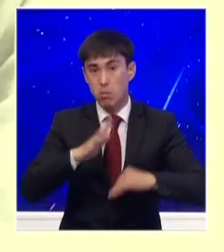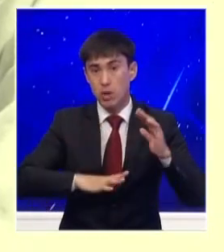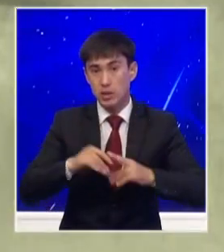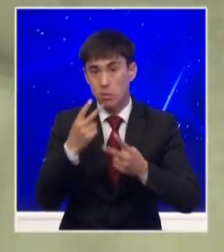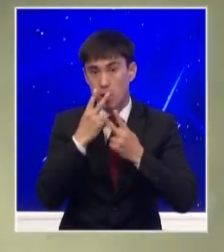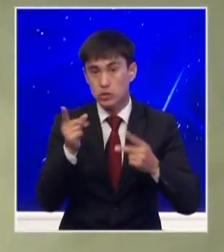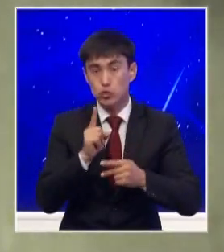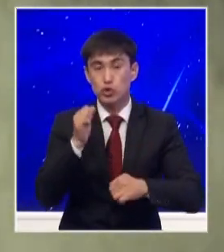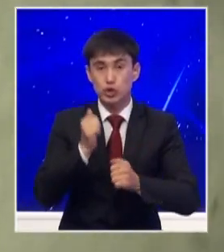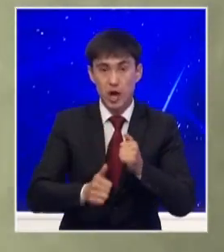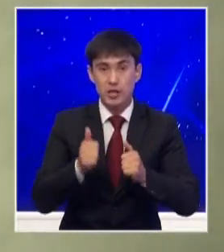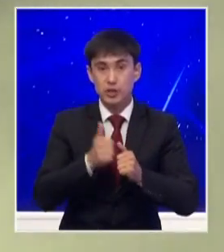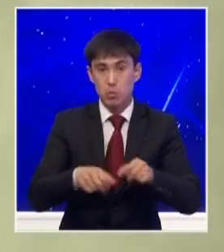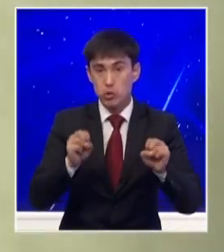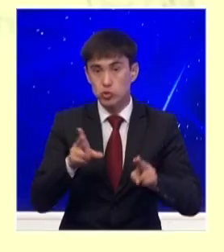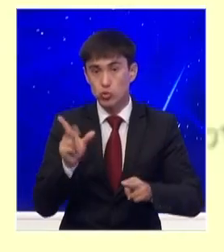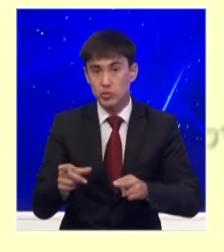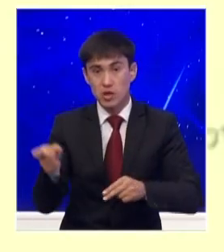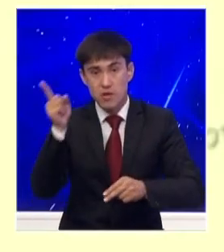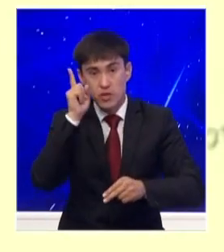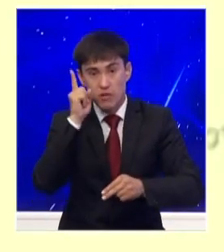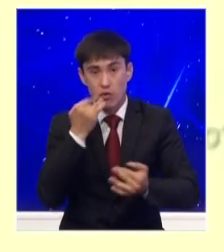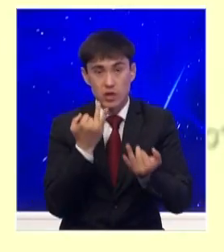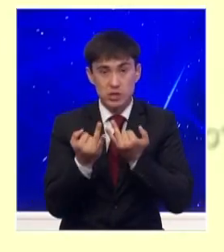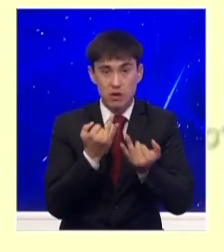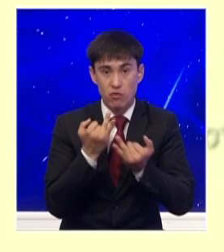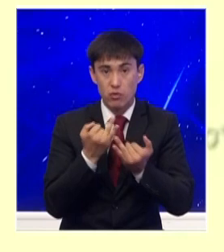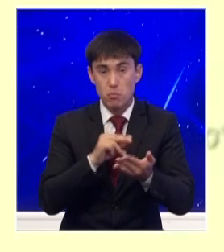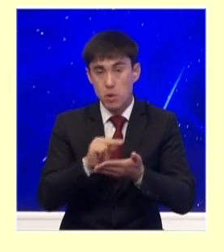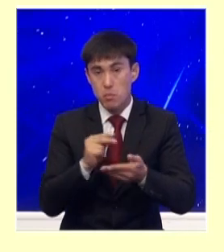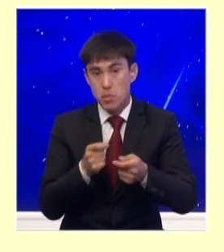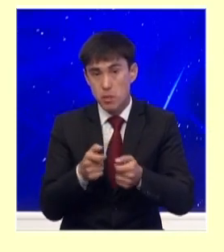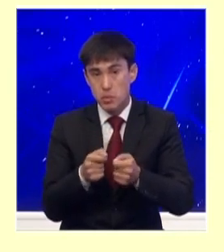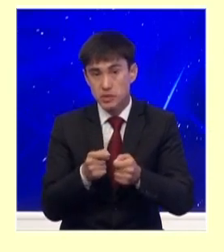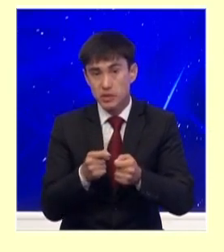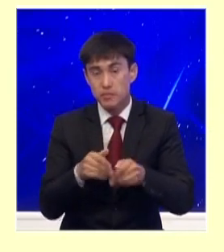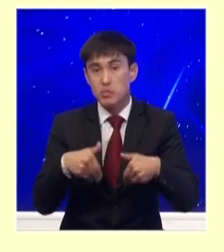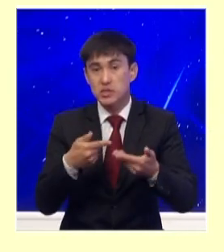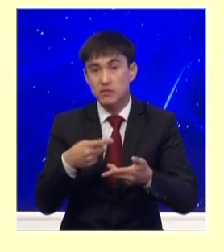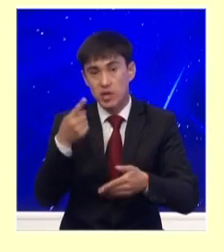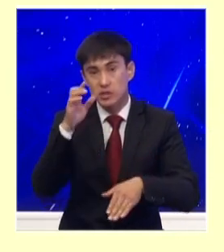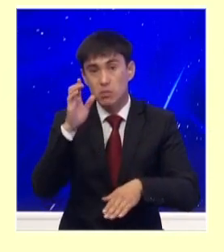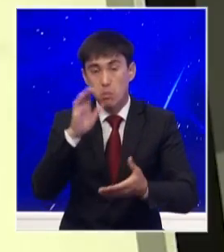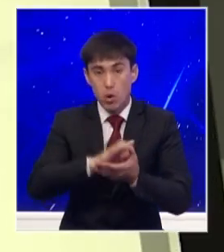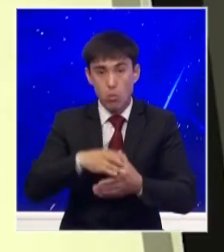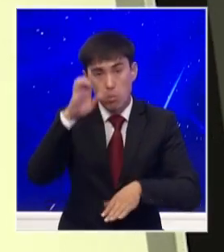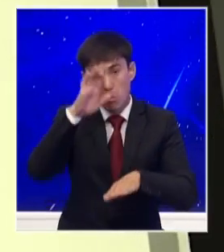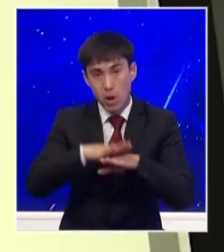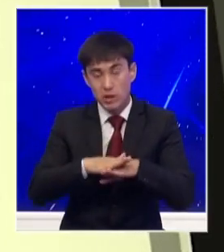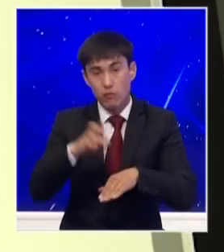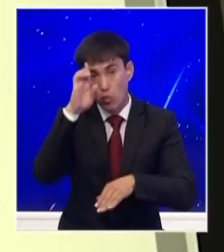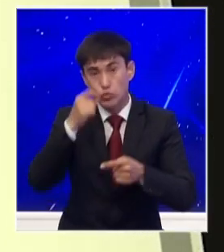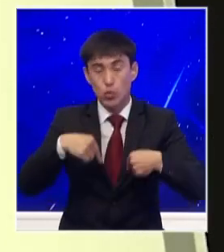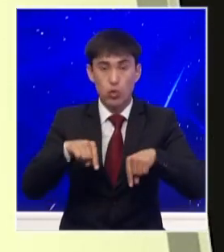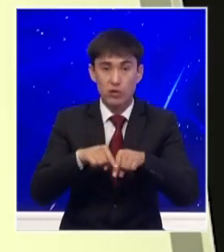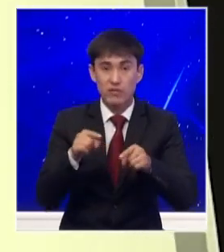практика показывает, что чаще всего преступники в телефонном разговоре или переписке представляются сотрудниками банков,